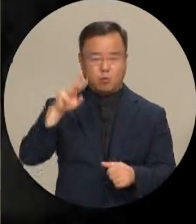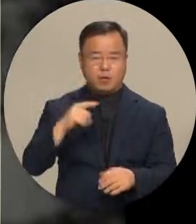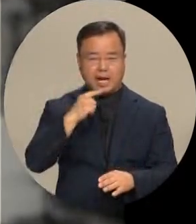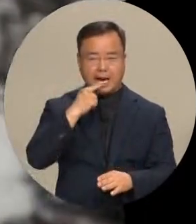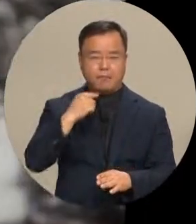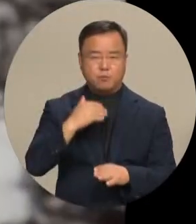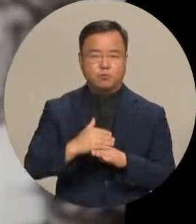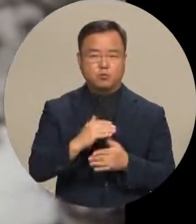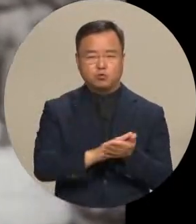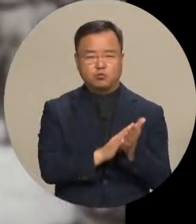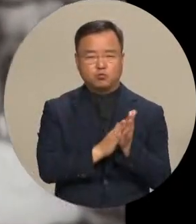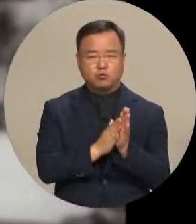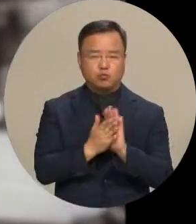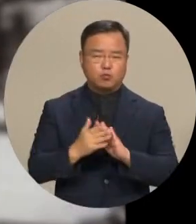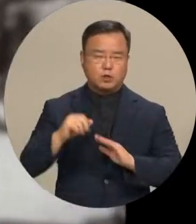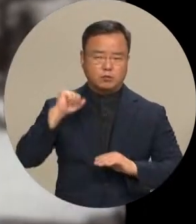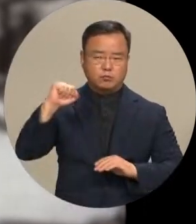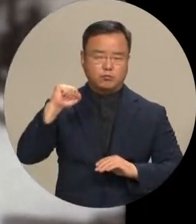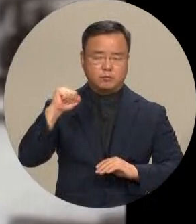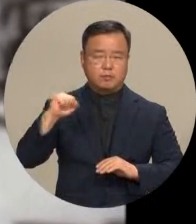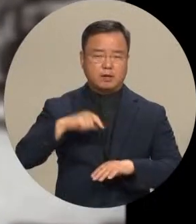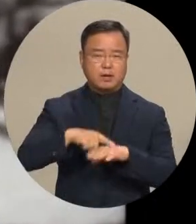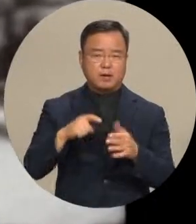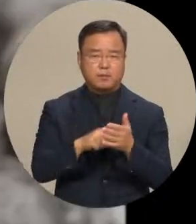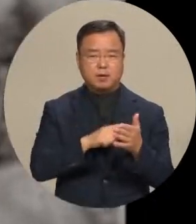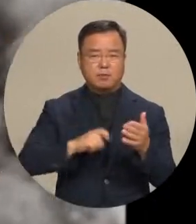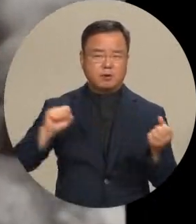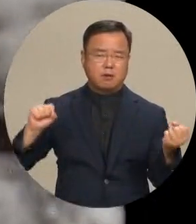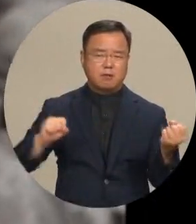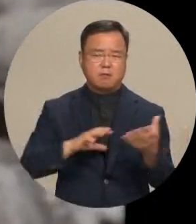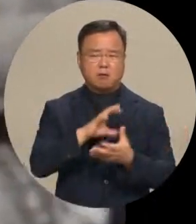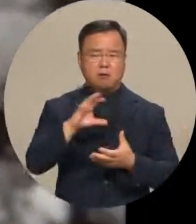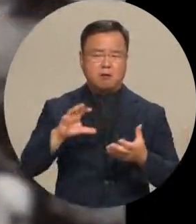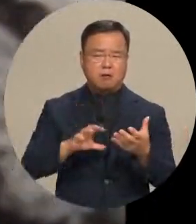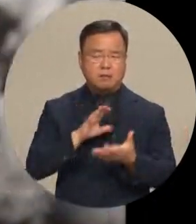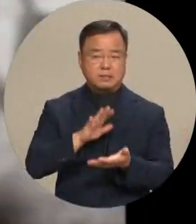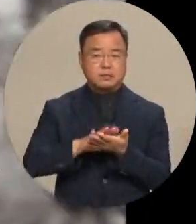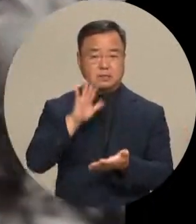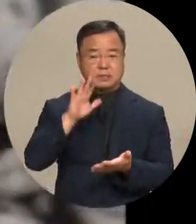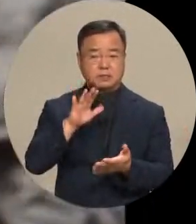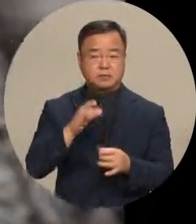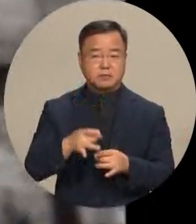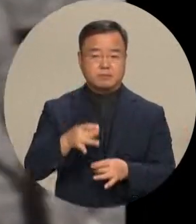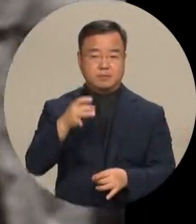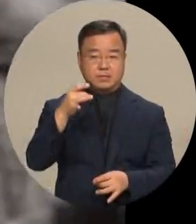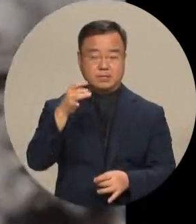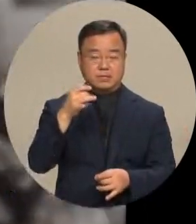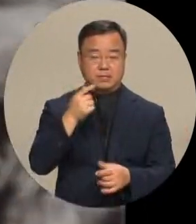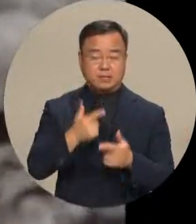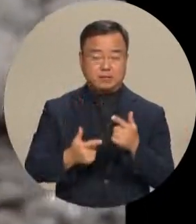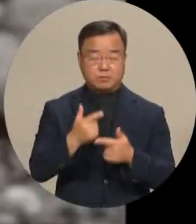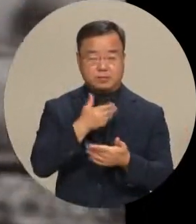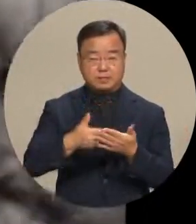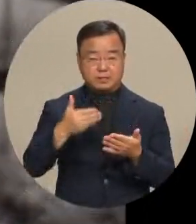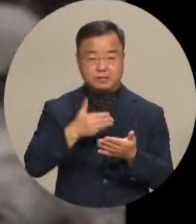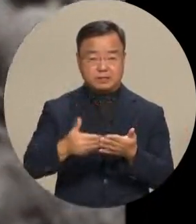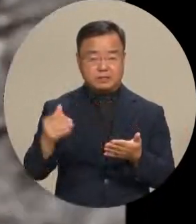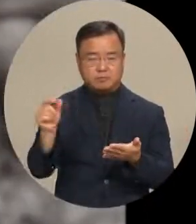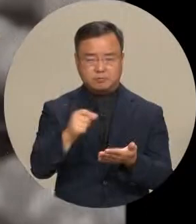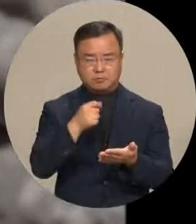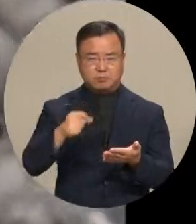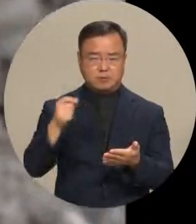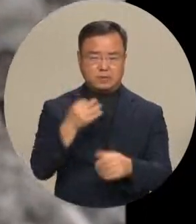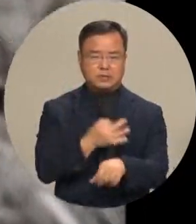소식은 마음속 파란을 일으켰습니다. 이 화백은 대나무를 그리던 힘과 운필로